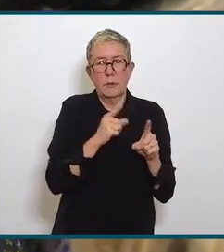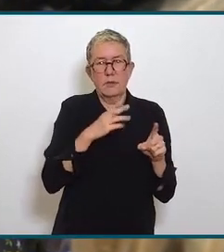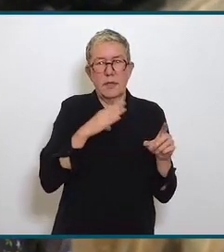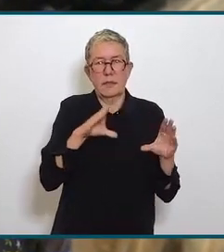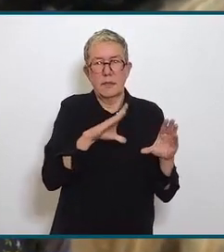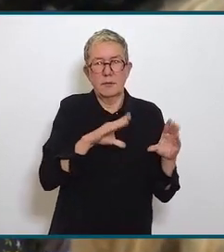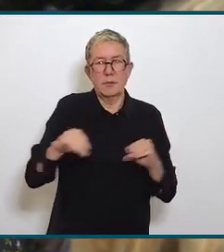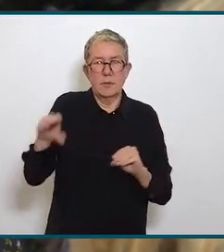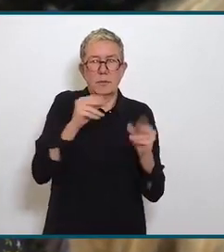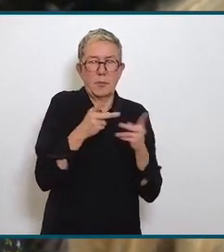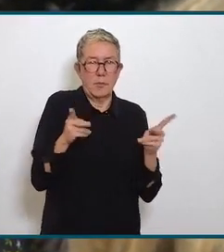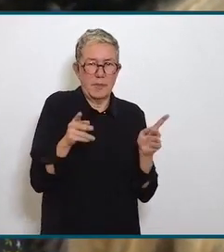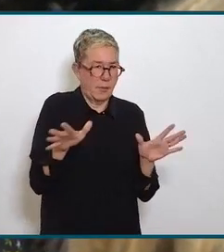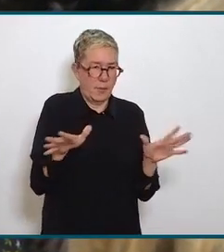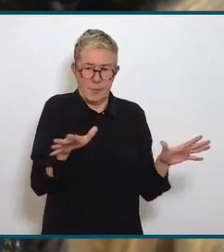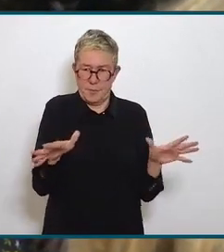public.